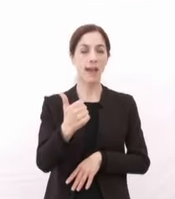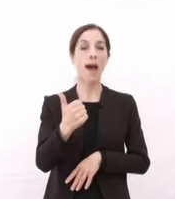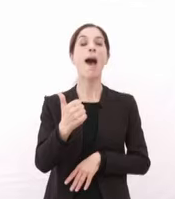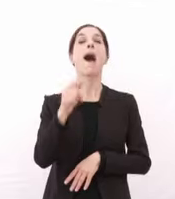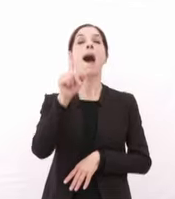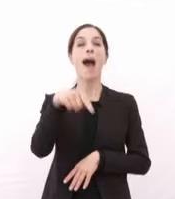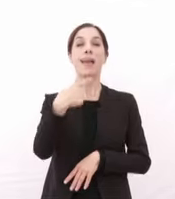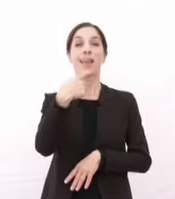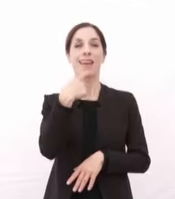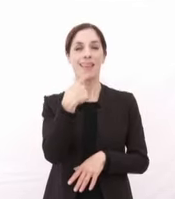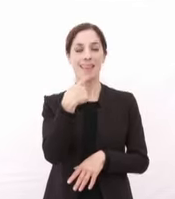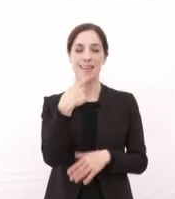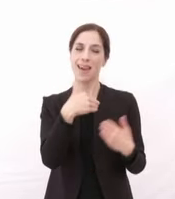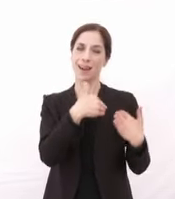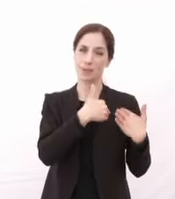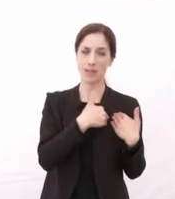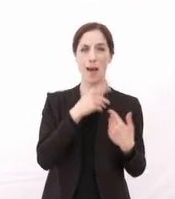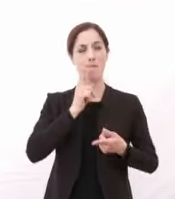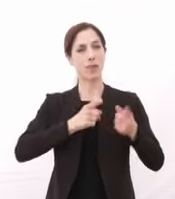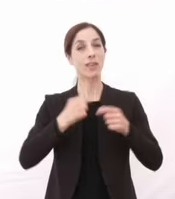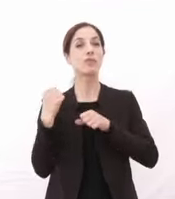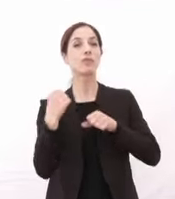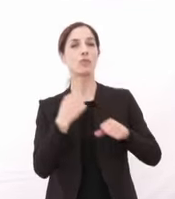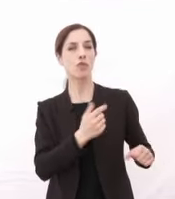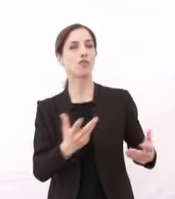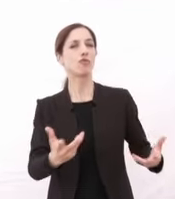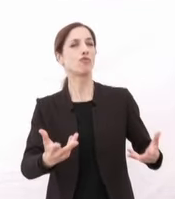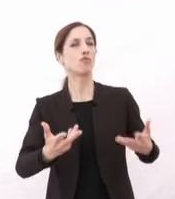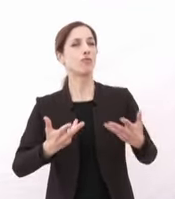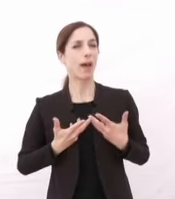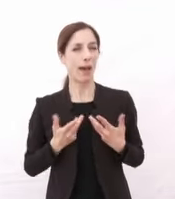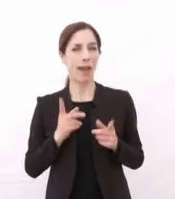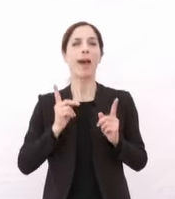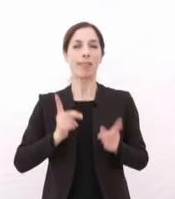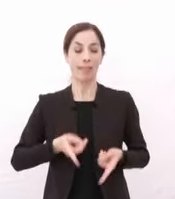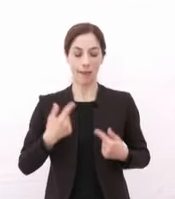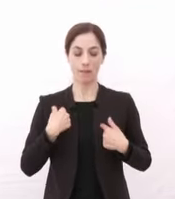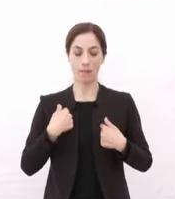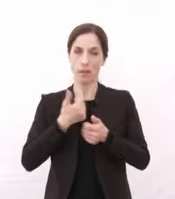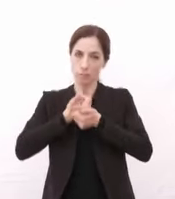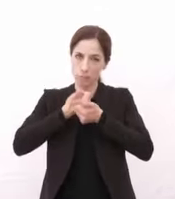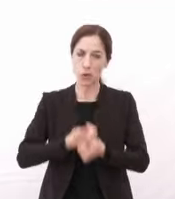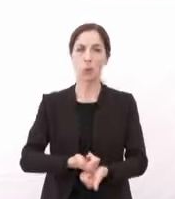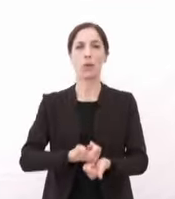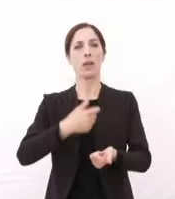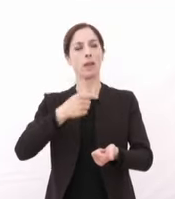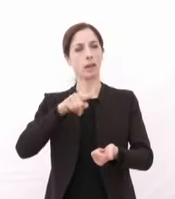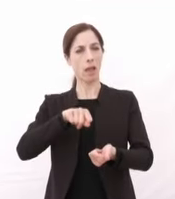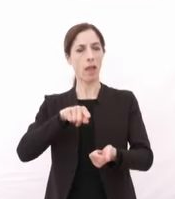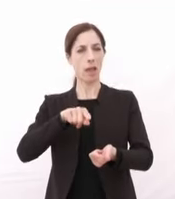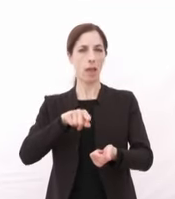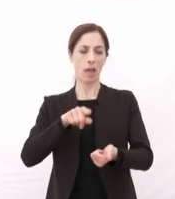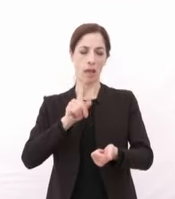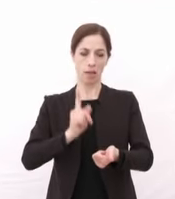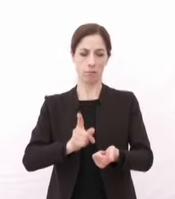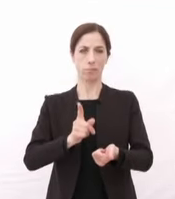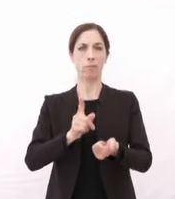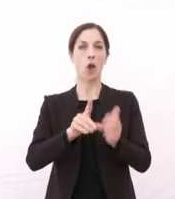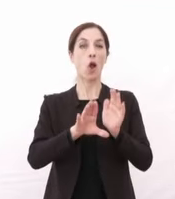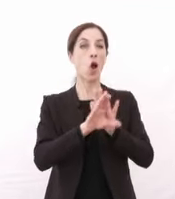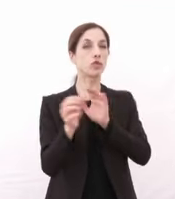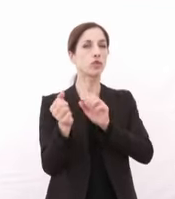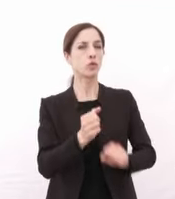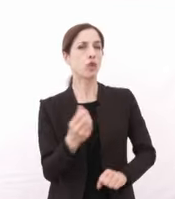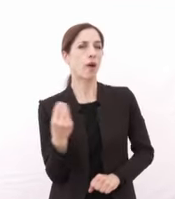e istituzionali e che è chiamato a svolgerle con la disciplina e l'onore che la Costituzione richiede. Dobbiamo dire basta